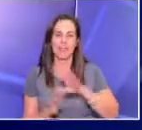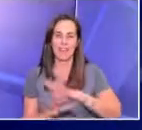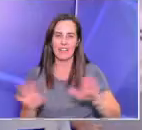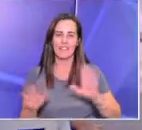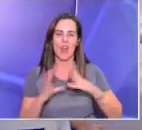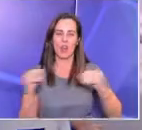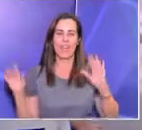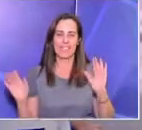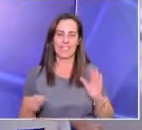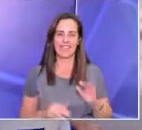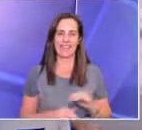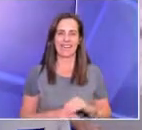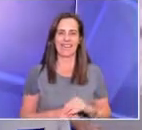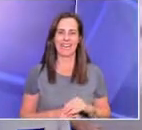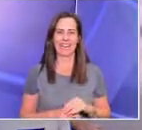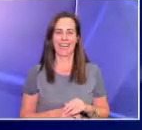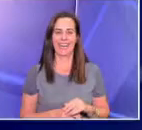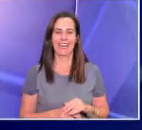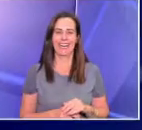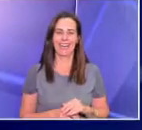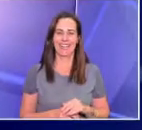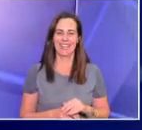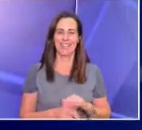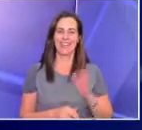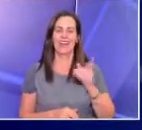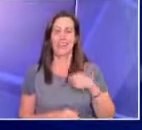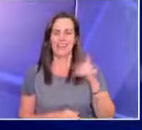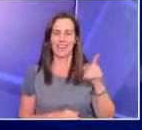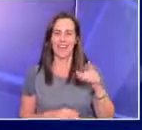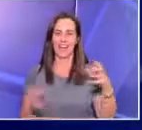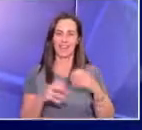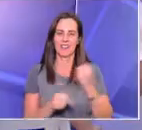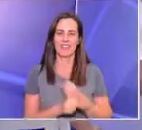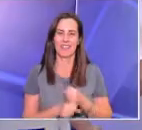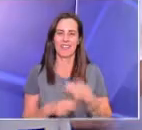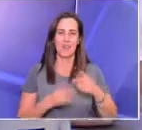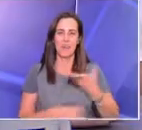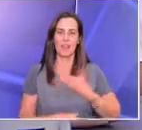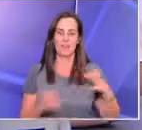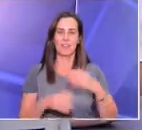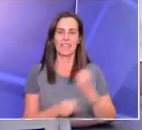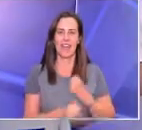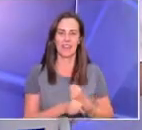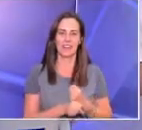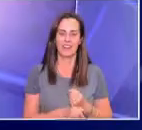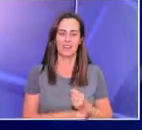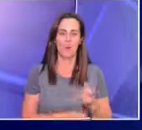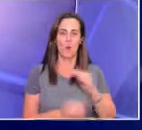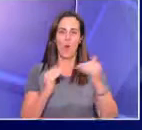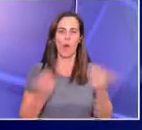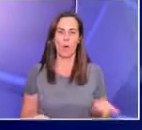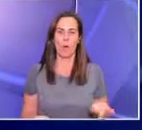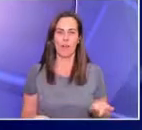ולא טקסי, תשמע. תשמע רגע. תשמע, יכול להיות שהוא היה צריך ללכת לארצי. הוא לא יכולים לקבל אותו במפלגת העבודה, הוא לא ראוי,